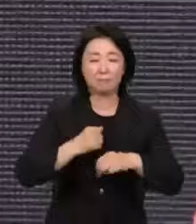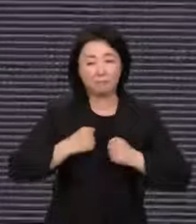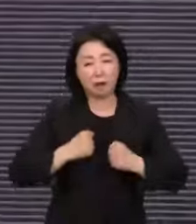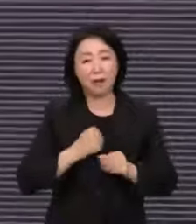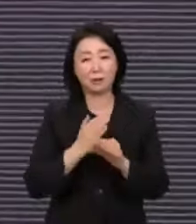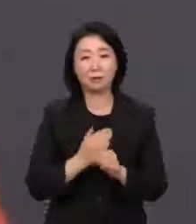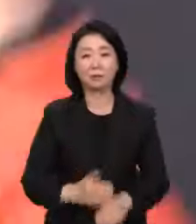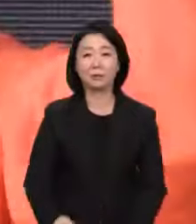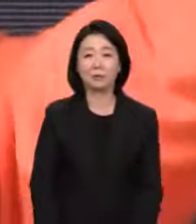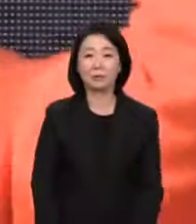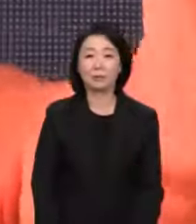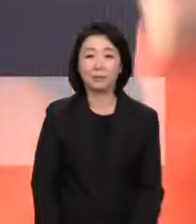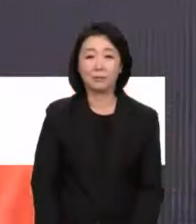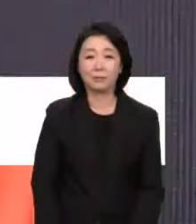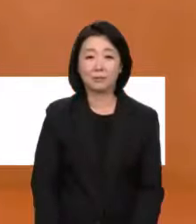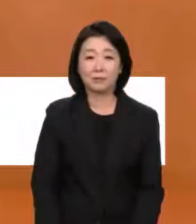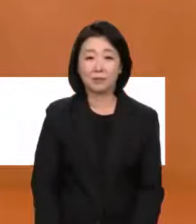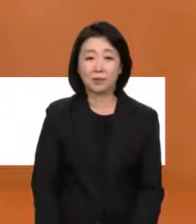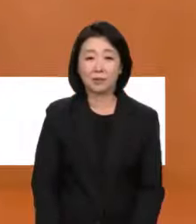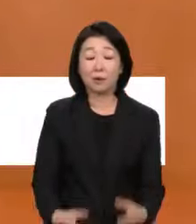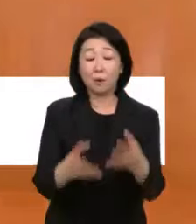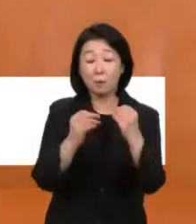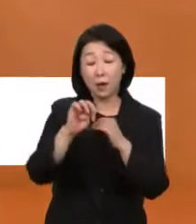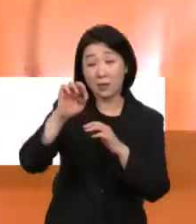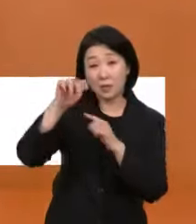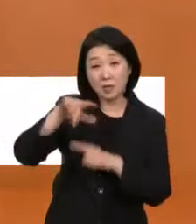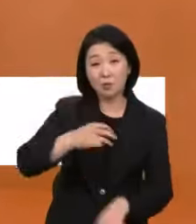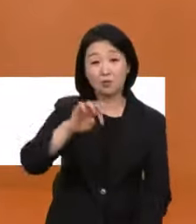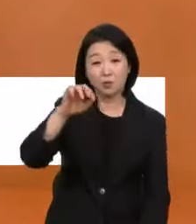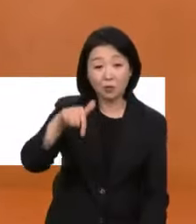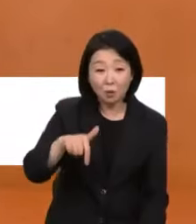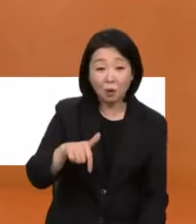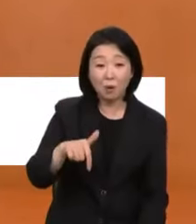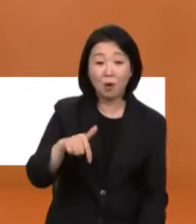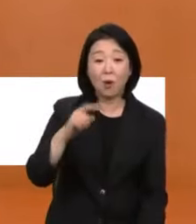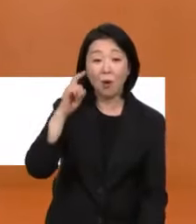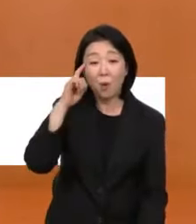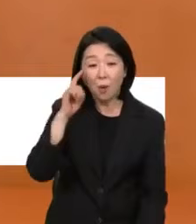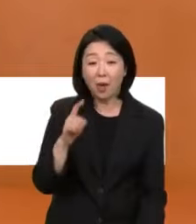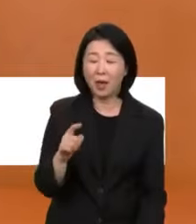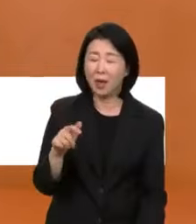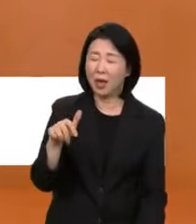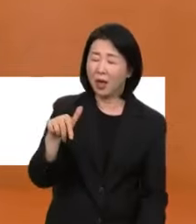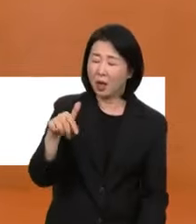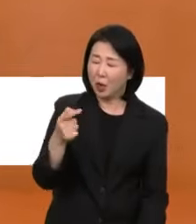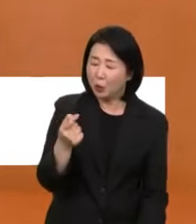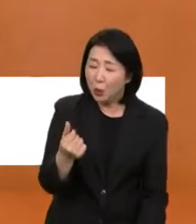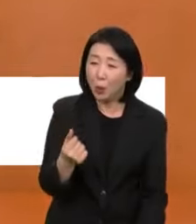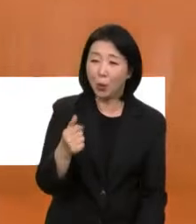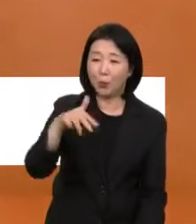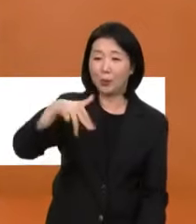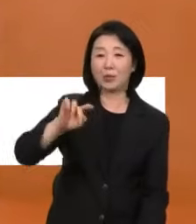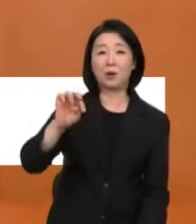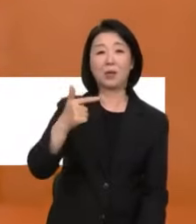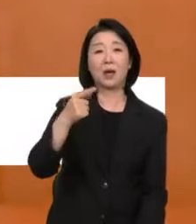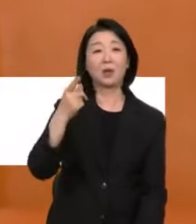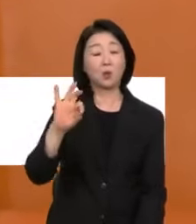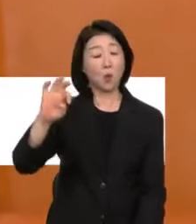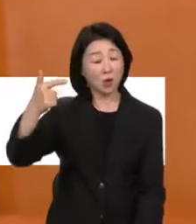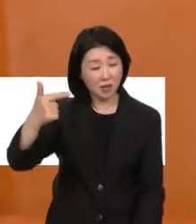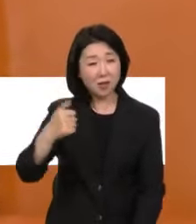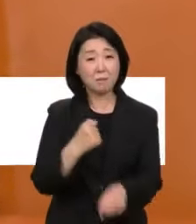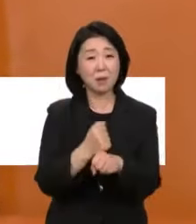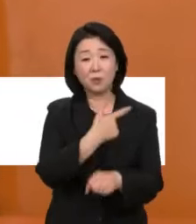기울였습니다. 더 많은 이준석, 더 많은 조금박해, 더 많은 천하용인을 만들어도 부족한